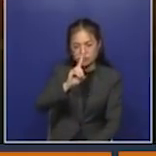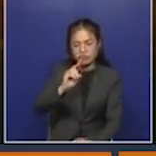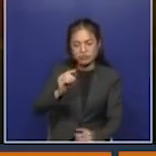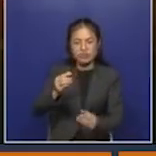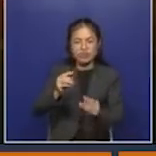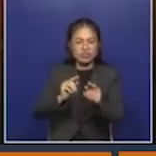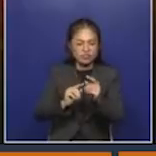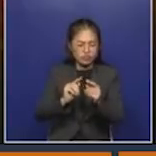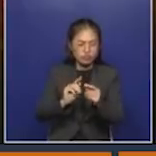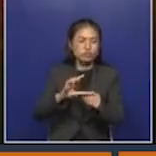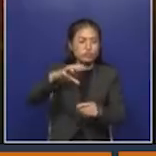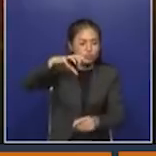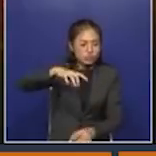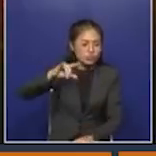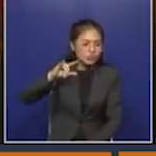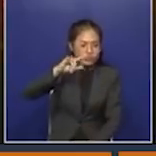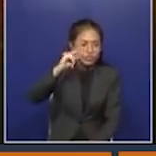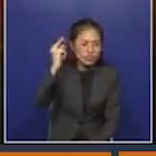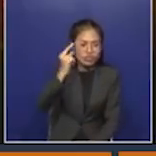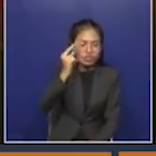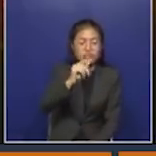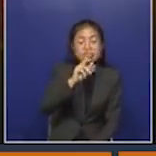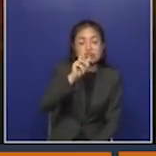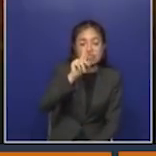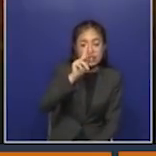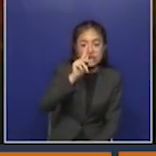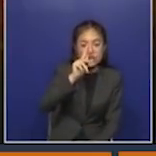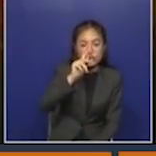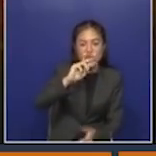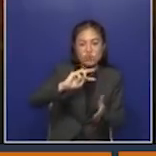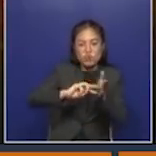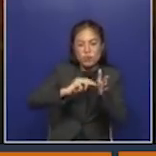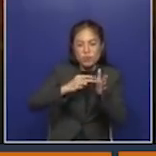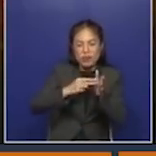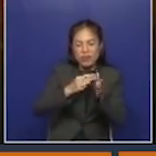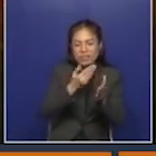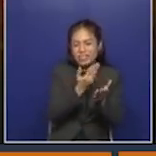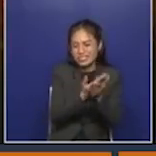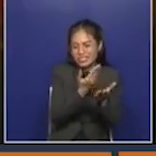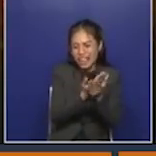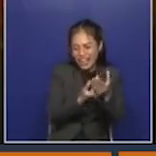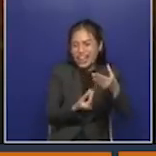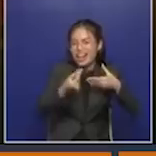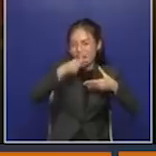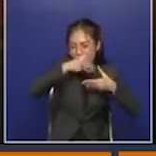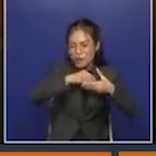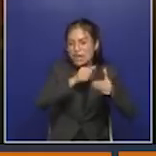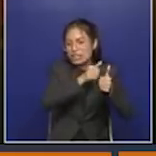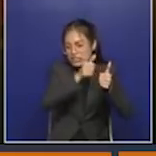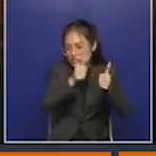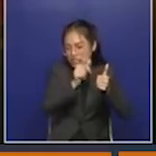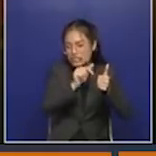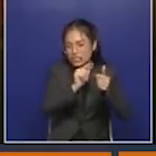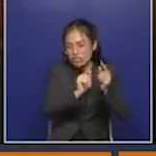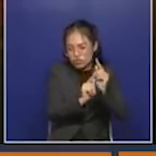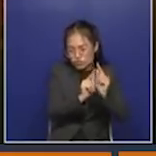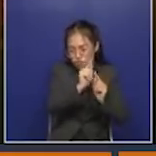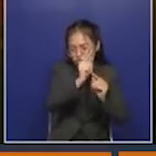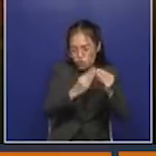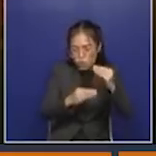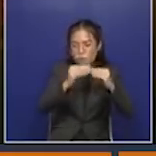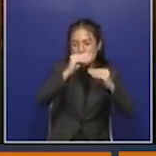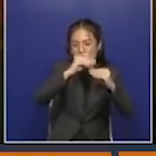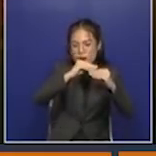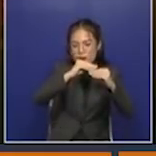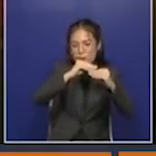สำหรับสนามบินที่ตัวเลขเป็นสีเขียวเป็นสนามบินที่ผลบอกผลประกอบการดีกำไรสูงขึ้นนะคะ